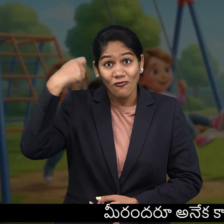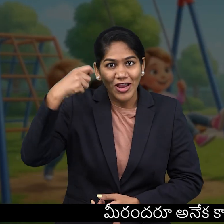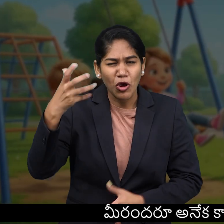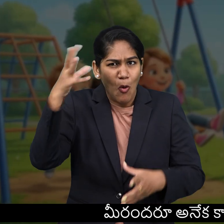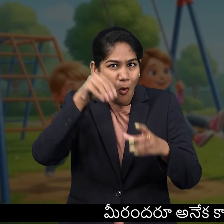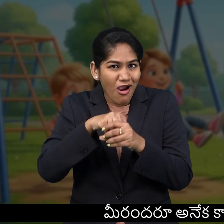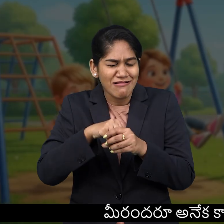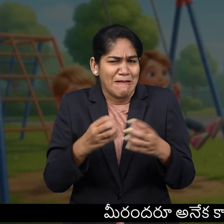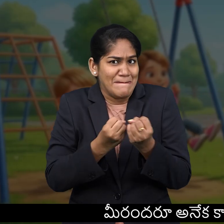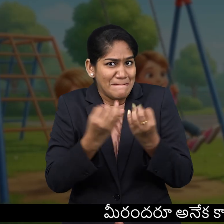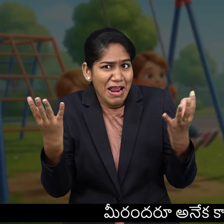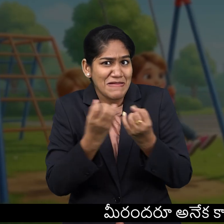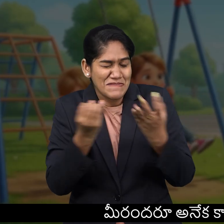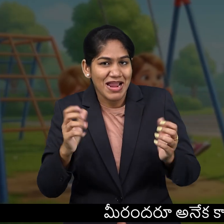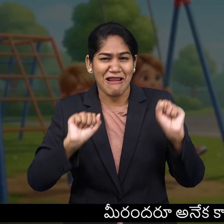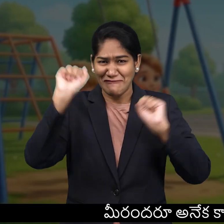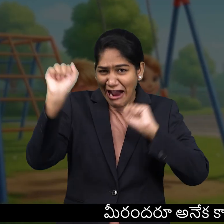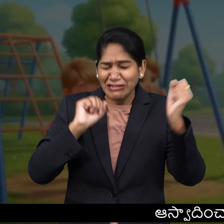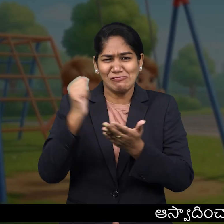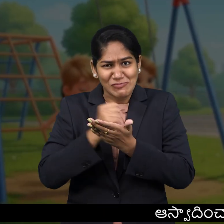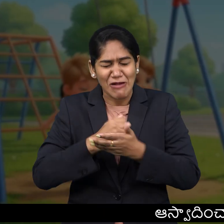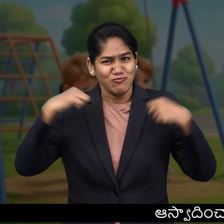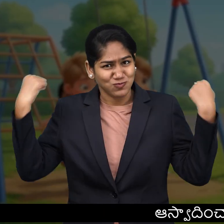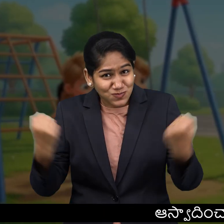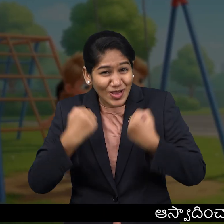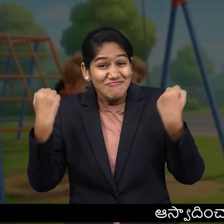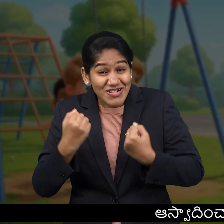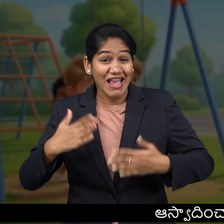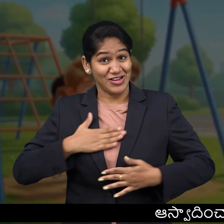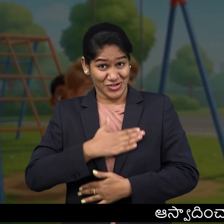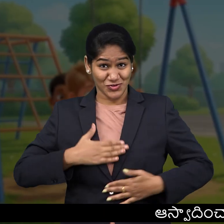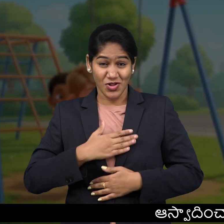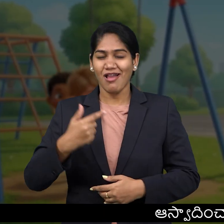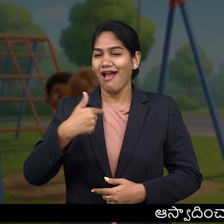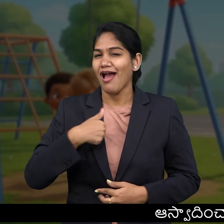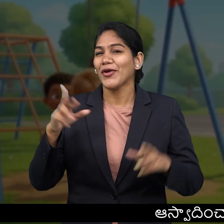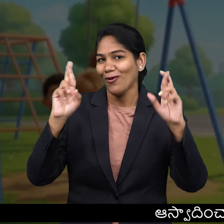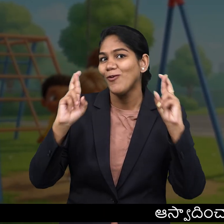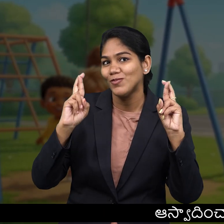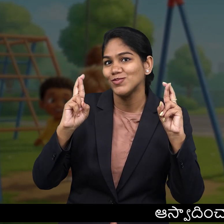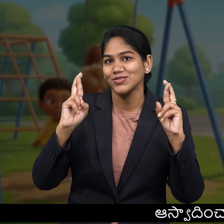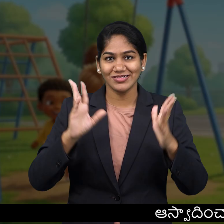మీరందరూ అనేక కార్యకలాపాలతో కూడిన వీడియోని ఆస్వాదించారని నేను ఆశిస్తున్నాను.